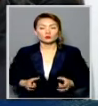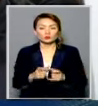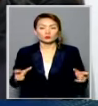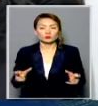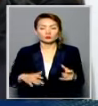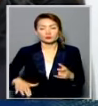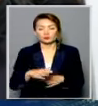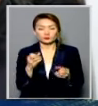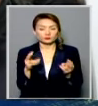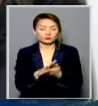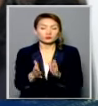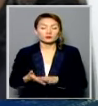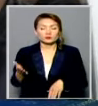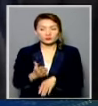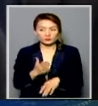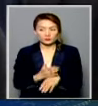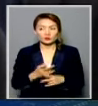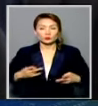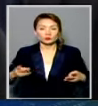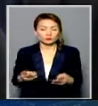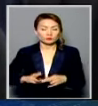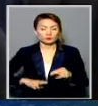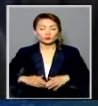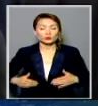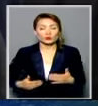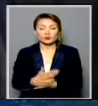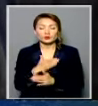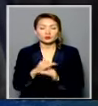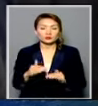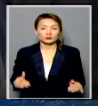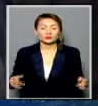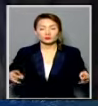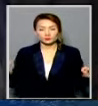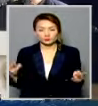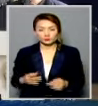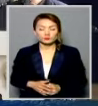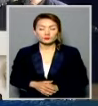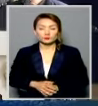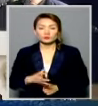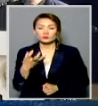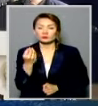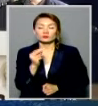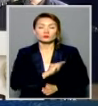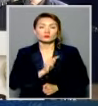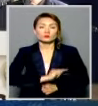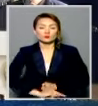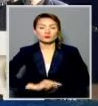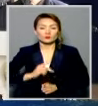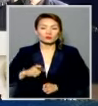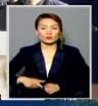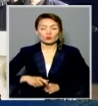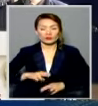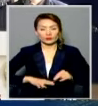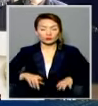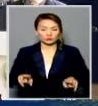селе находится в аварийном состоянии. Необходимо построить новое здание учебного заведения. Кроме того, работы по строительству дорог